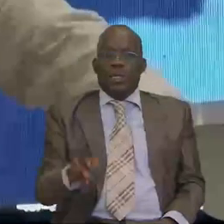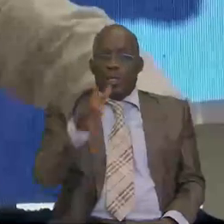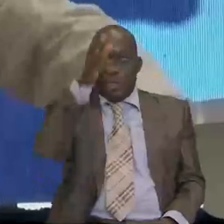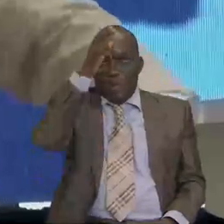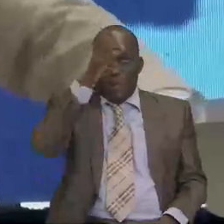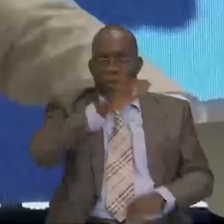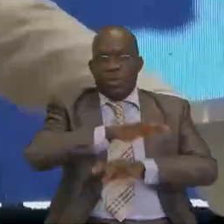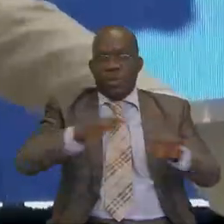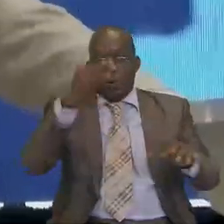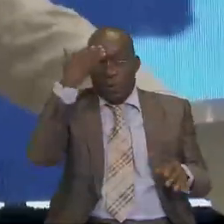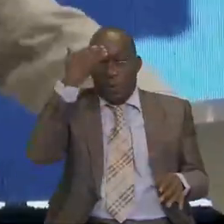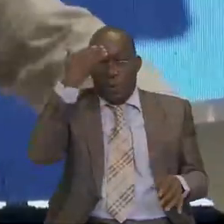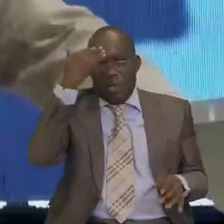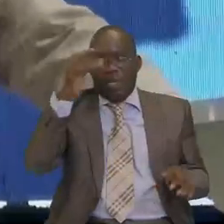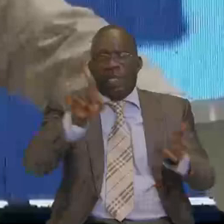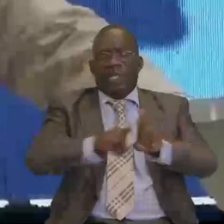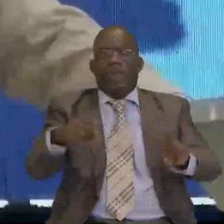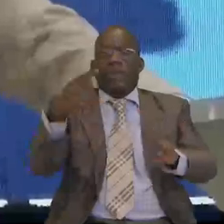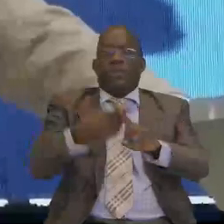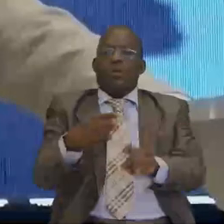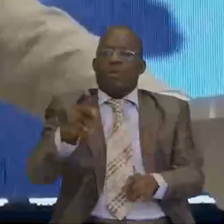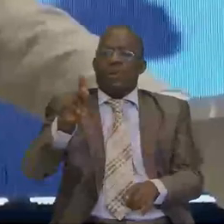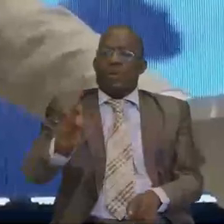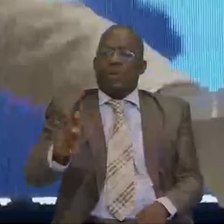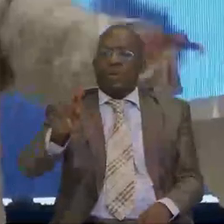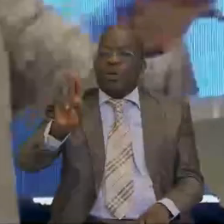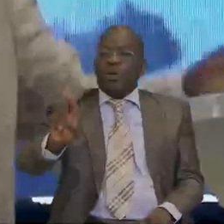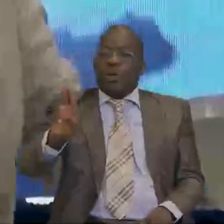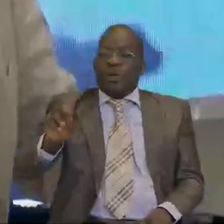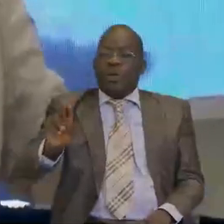Le diable ne connaît pas la différence entre Kumuyi et toi.